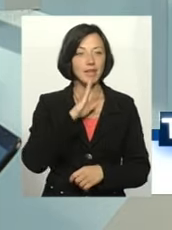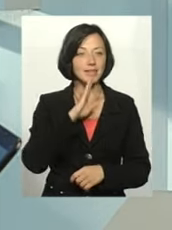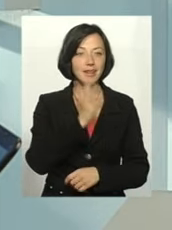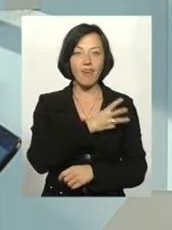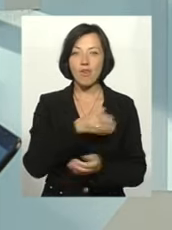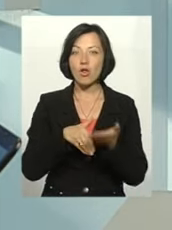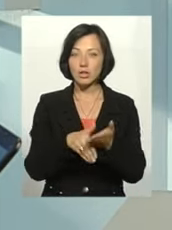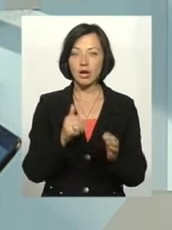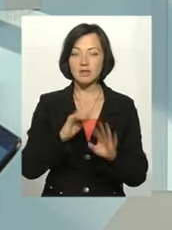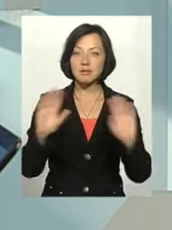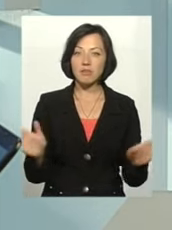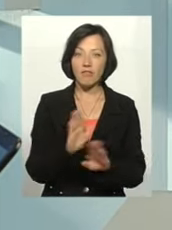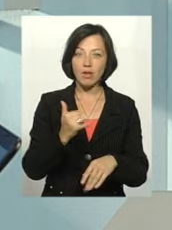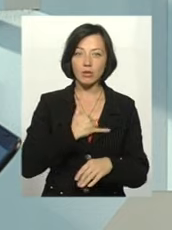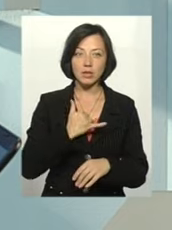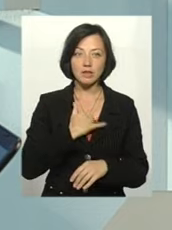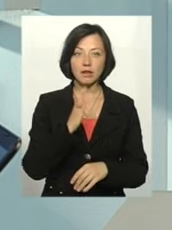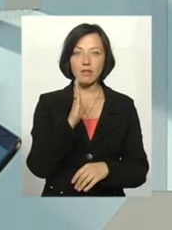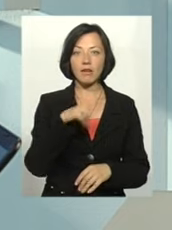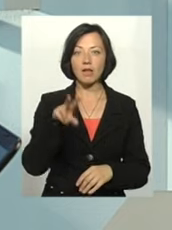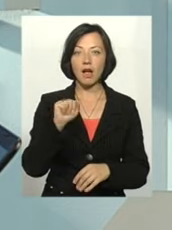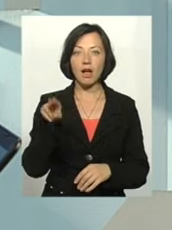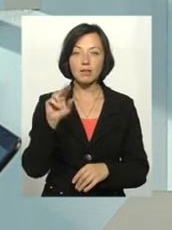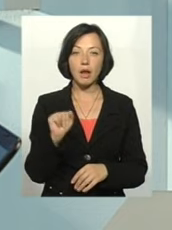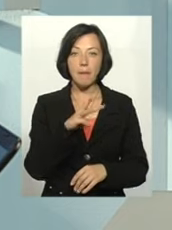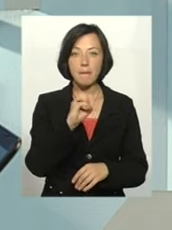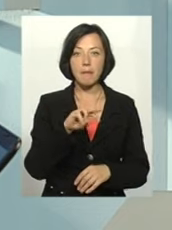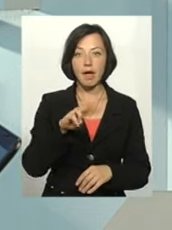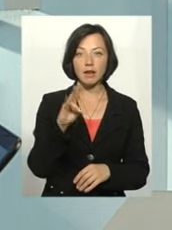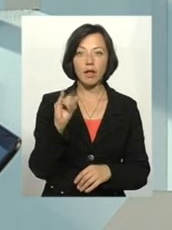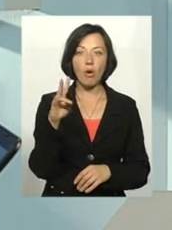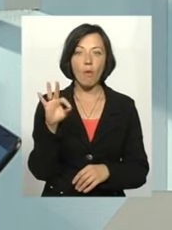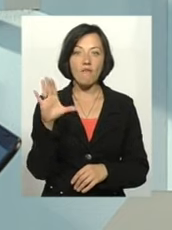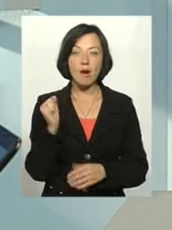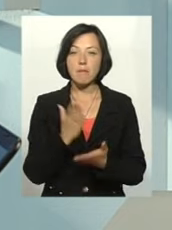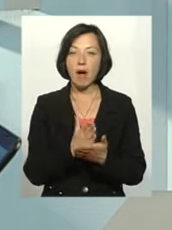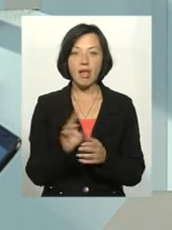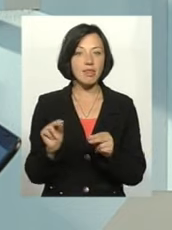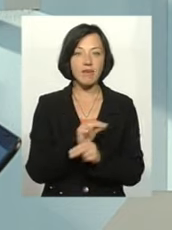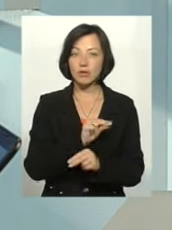дівчинка-волонтер, яка нас співала, Владислава Мельникова, яка має невиліковну хворобу,